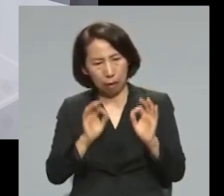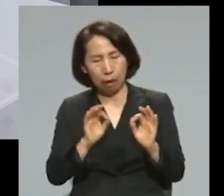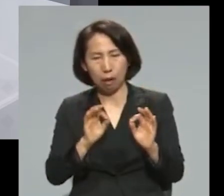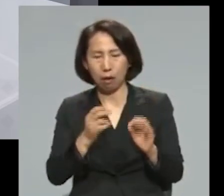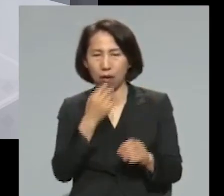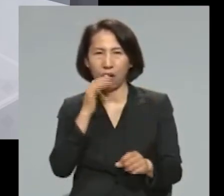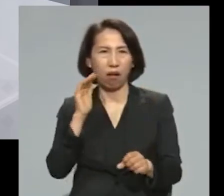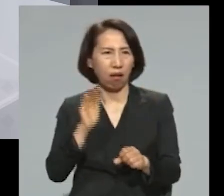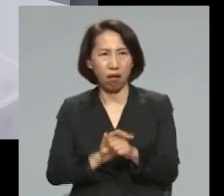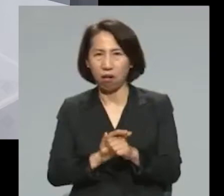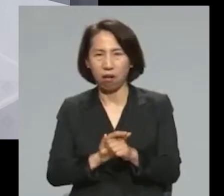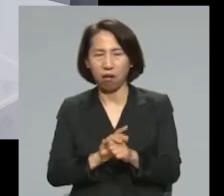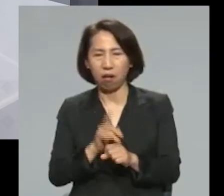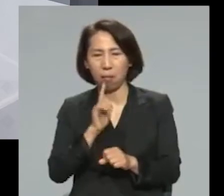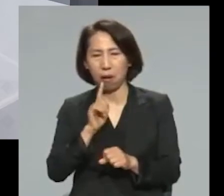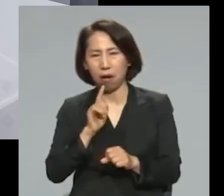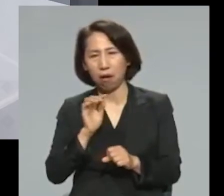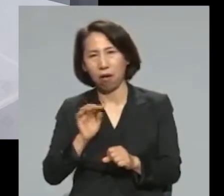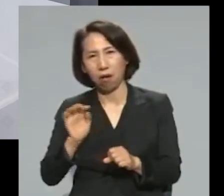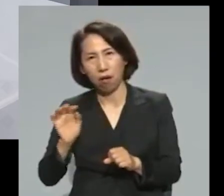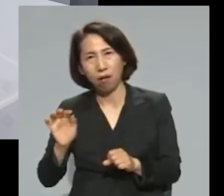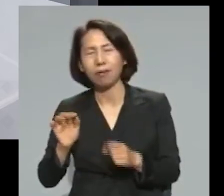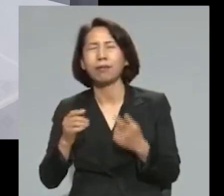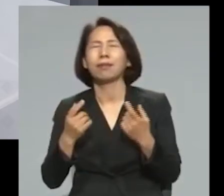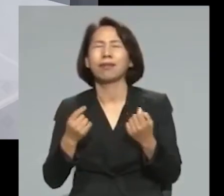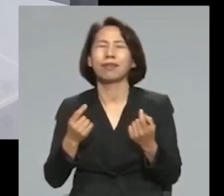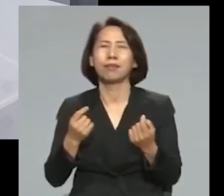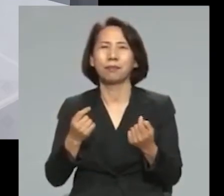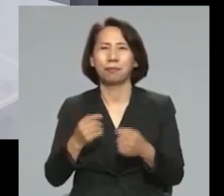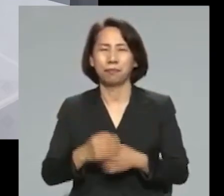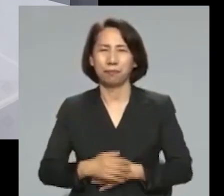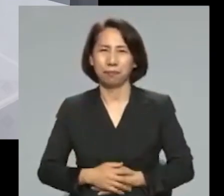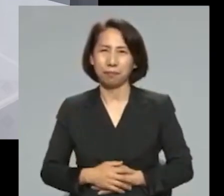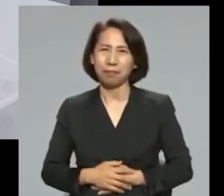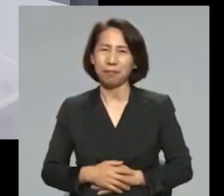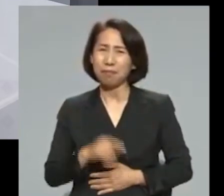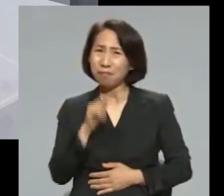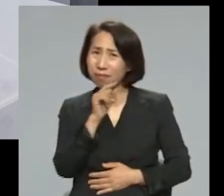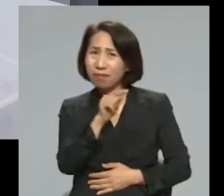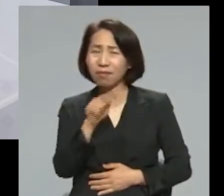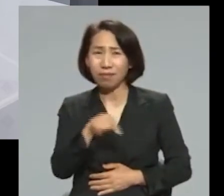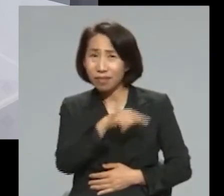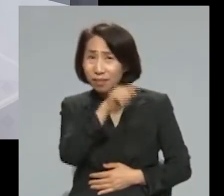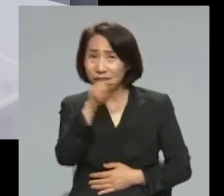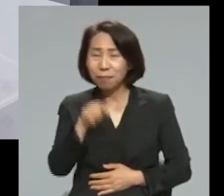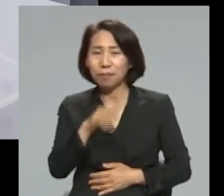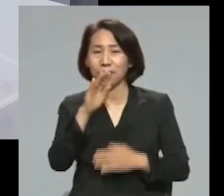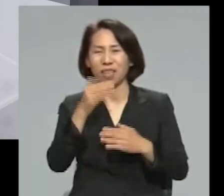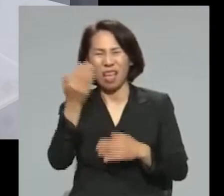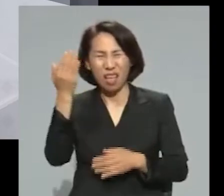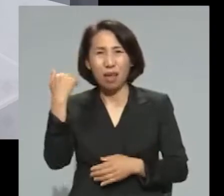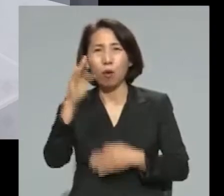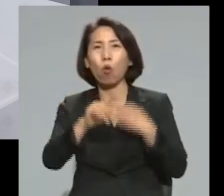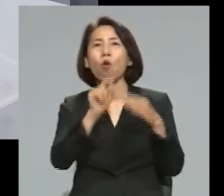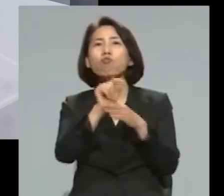기가 차고 말문이 막히는 실정입니다. 그분들이 공무원 시절